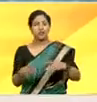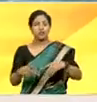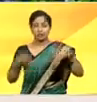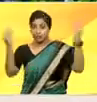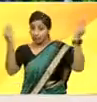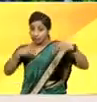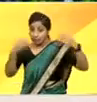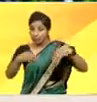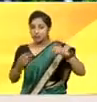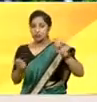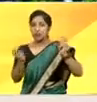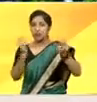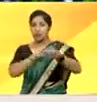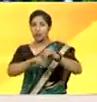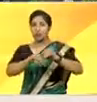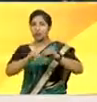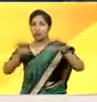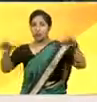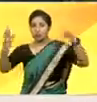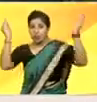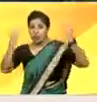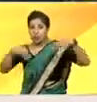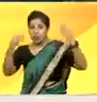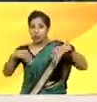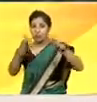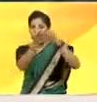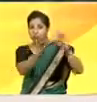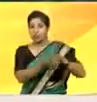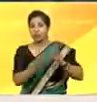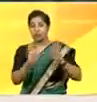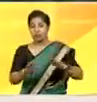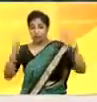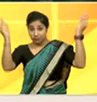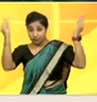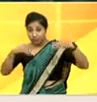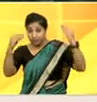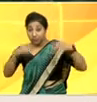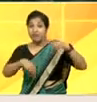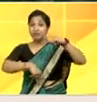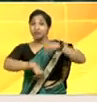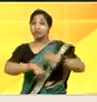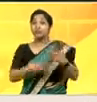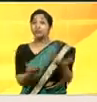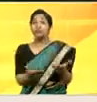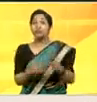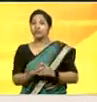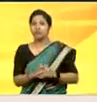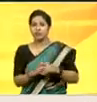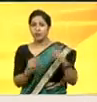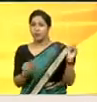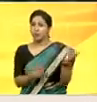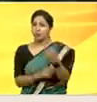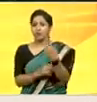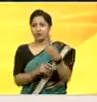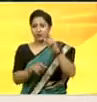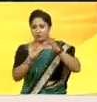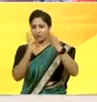तेजी से अपना रंग बिखेर रहा है और बारिश के इस मौसम में सबके घर